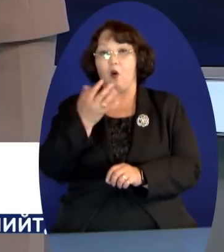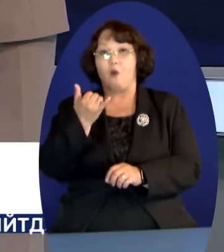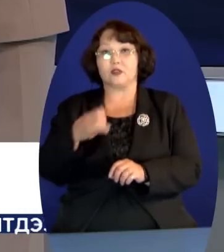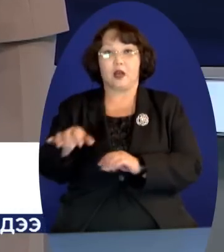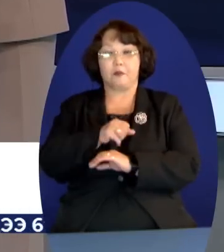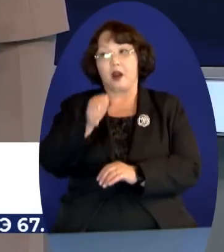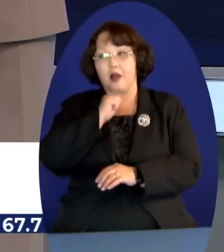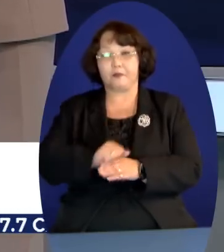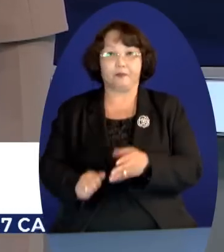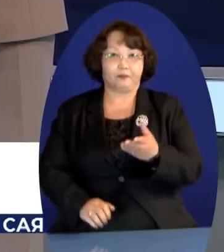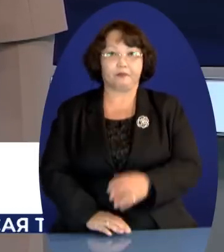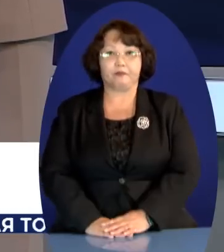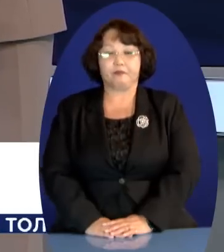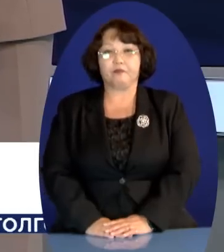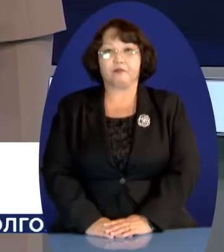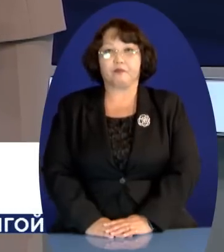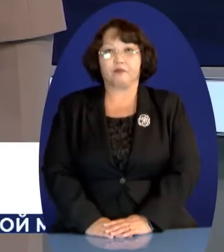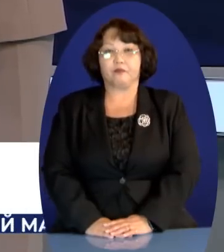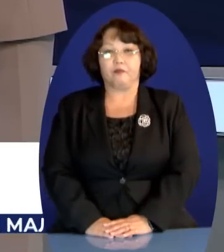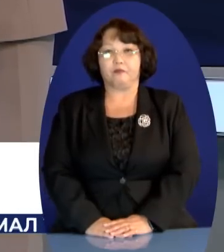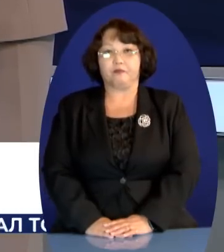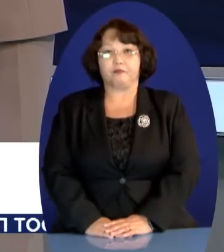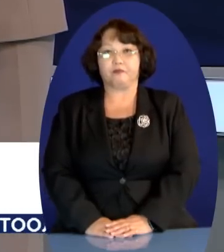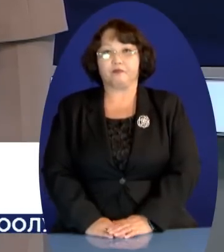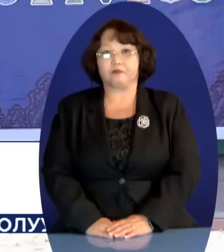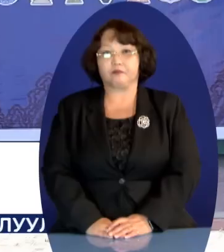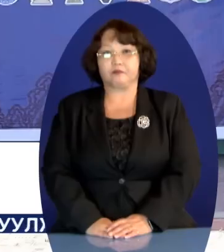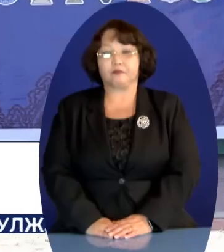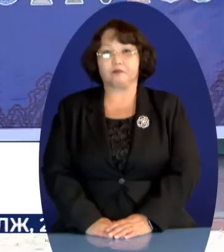аймагдах сурвалжлагч Отгон Пүрэв зураглаач Од Баяр нар бидэнд мэдээ бэлтгээрүүллээ.